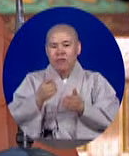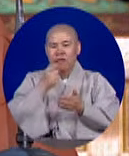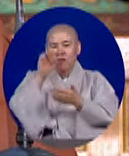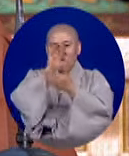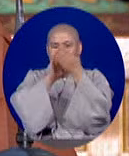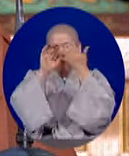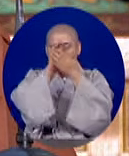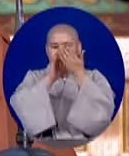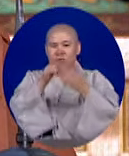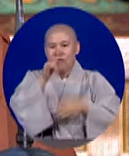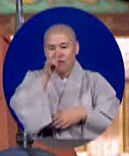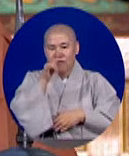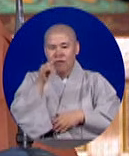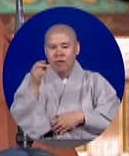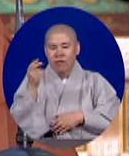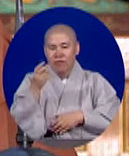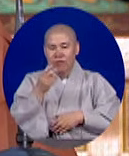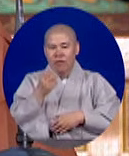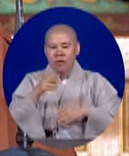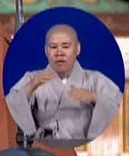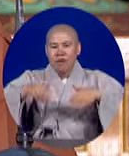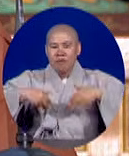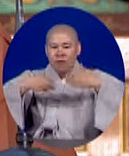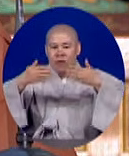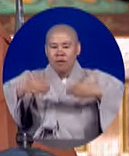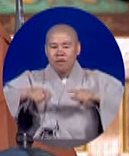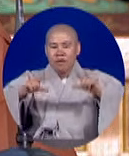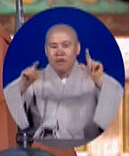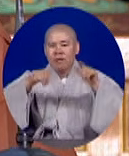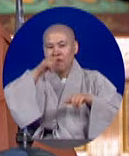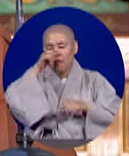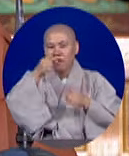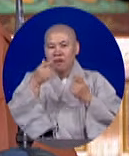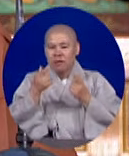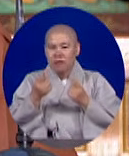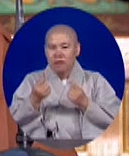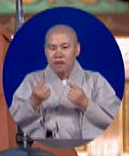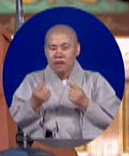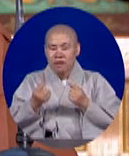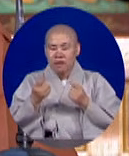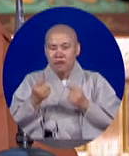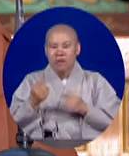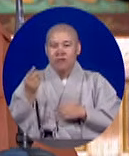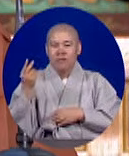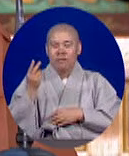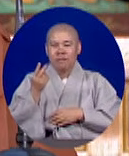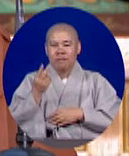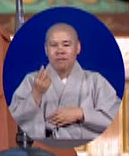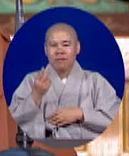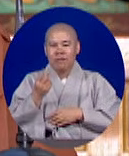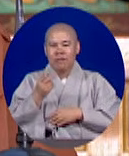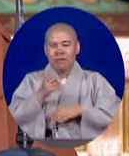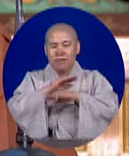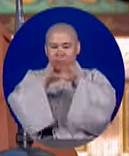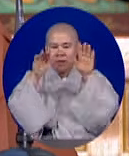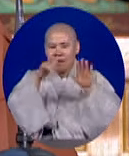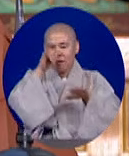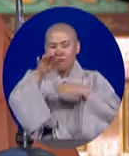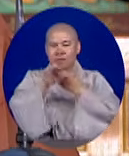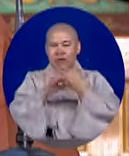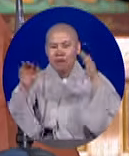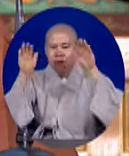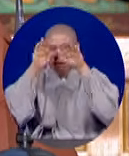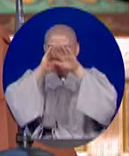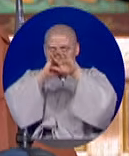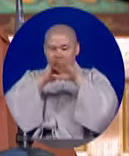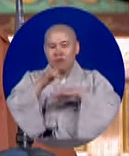날도 있고 바람 부는 날도 있고 있듯이, 또 낮이 있으면